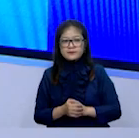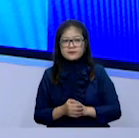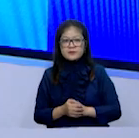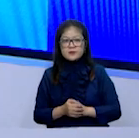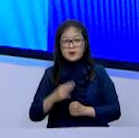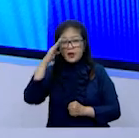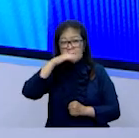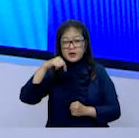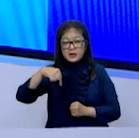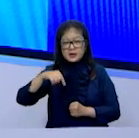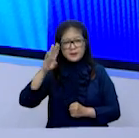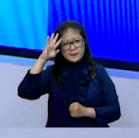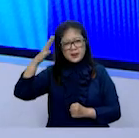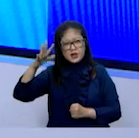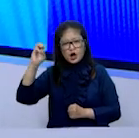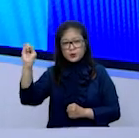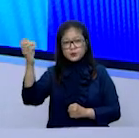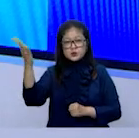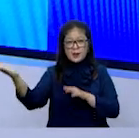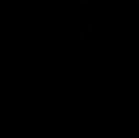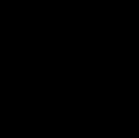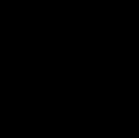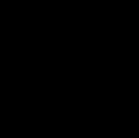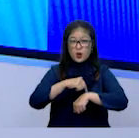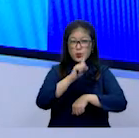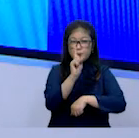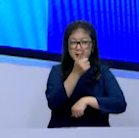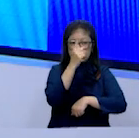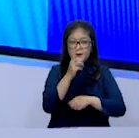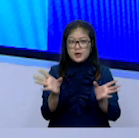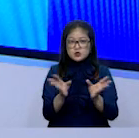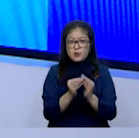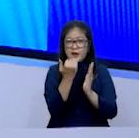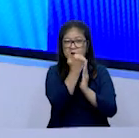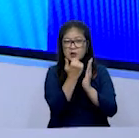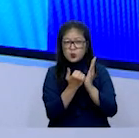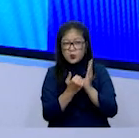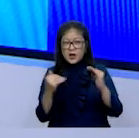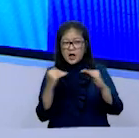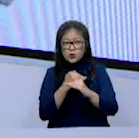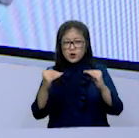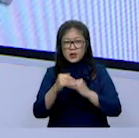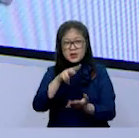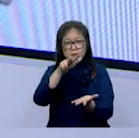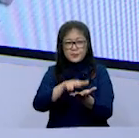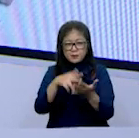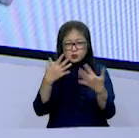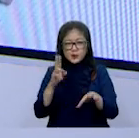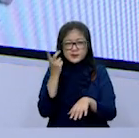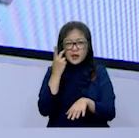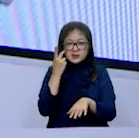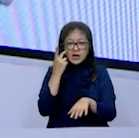pemirsa hari ini diprediksi menjadi Puncak Arus Balik periode jumlah pengaturan arussalitas diberlakukan tentunya untuk mengantisipasi